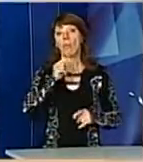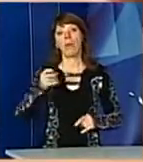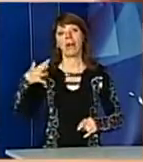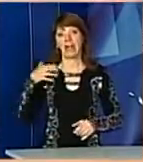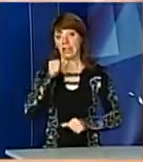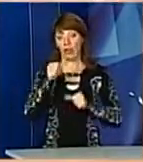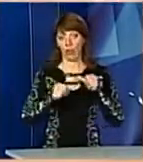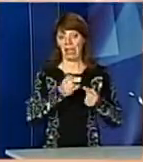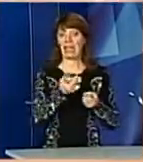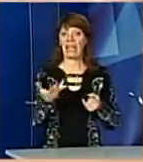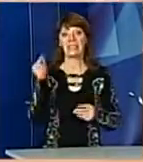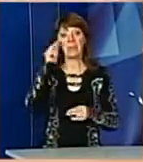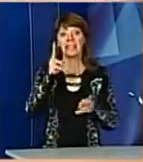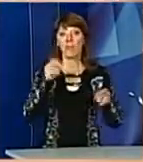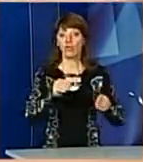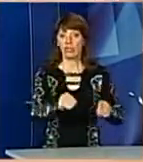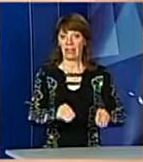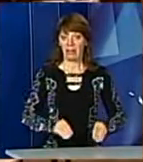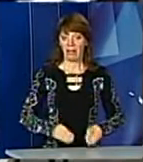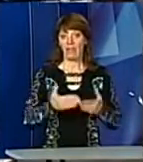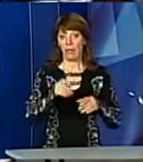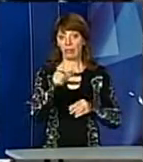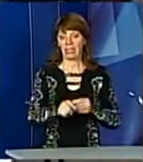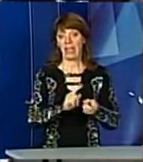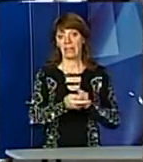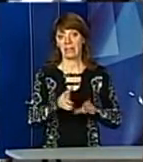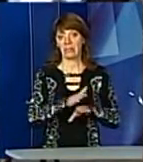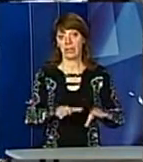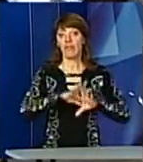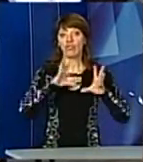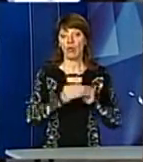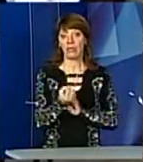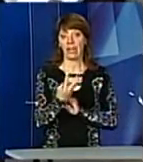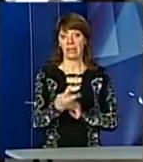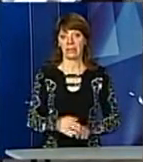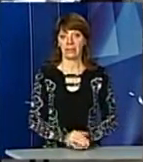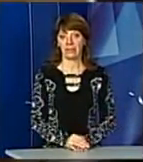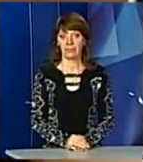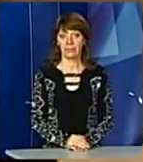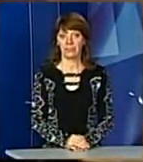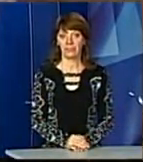роки. Кількість предметів, які можуть складати випускники, незмінні. Всього їх